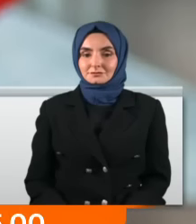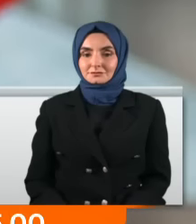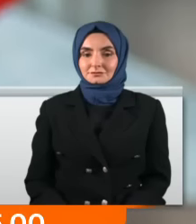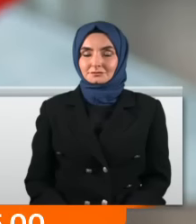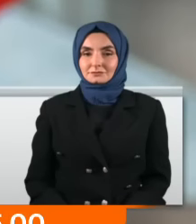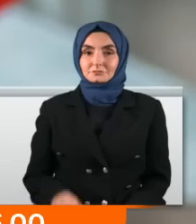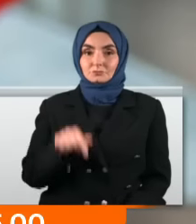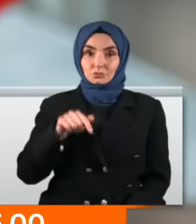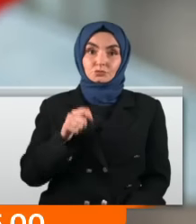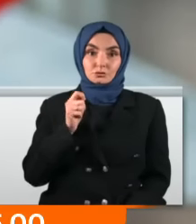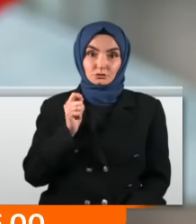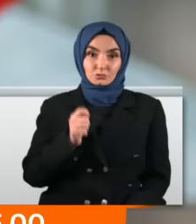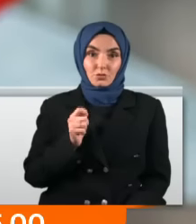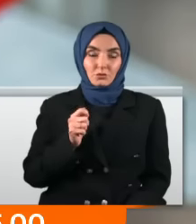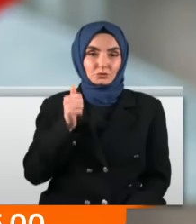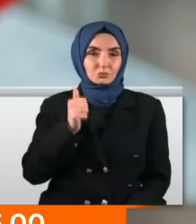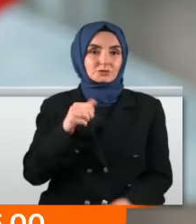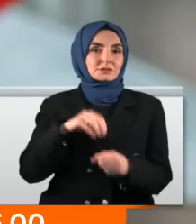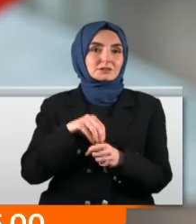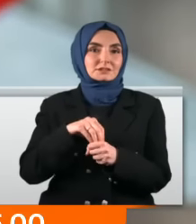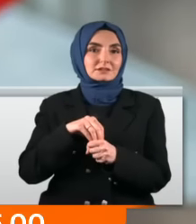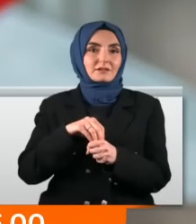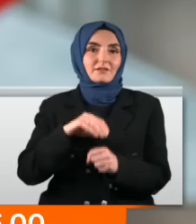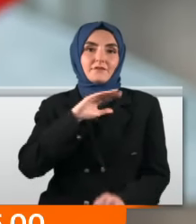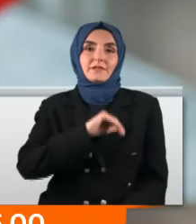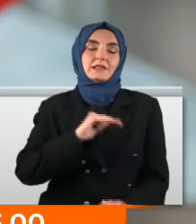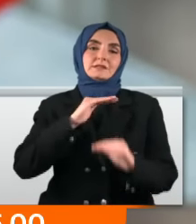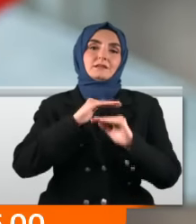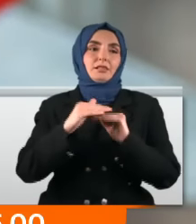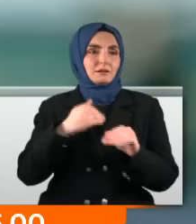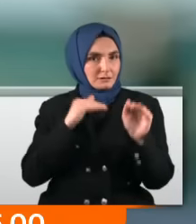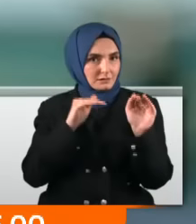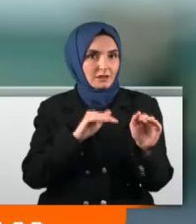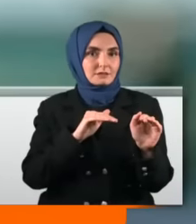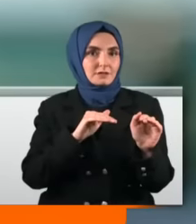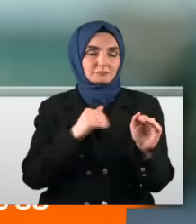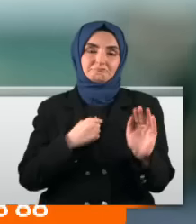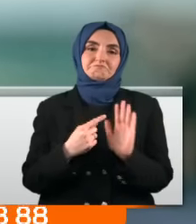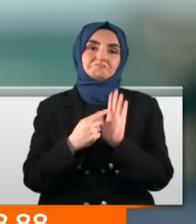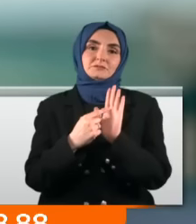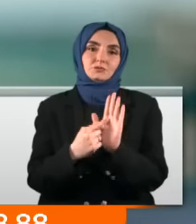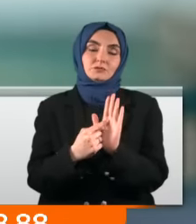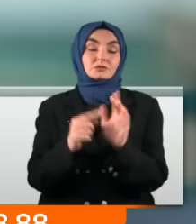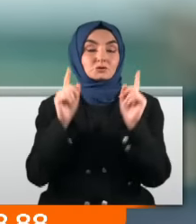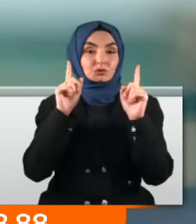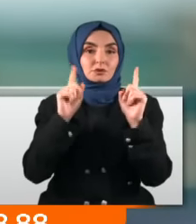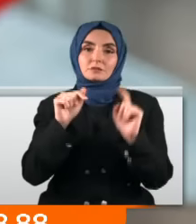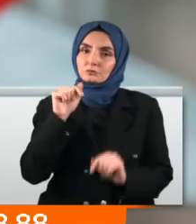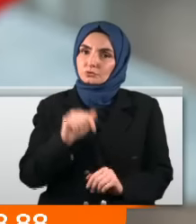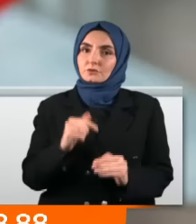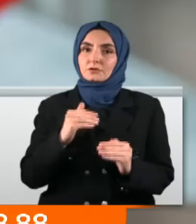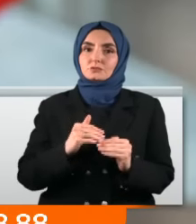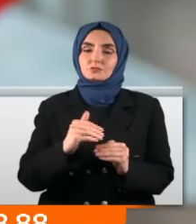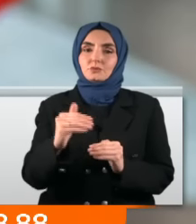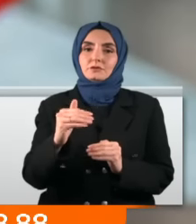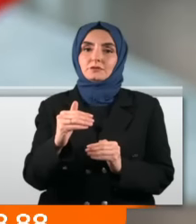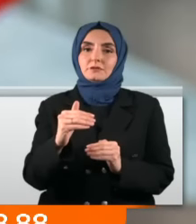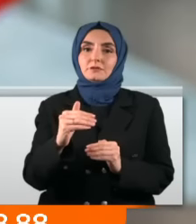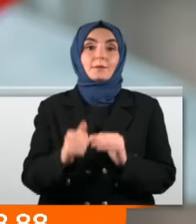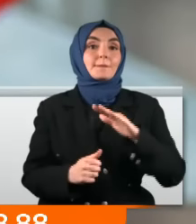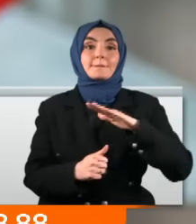Bu zor günlerinde Filistin halkının yanında olduğumuzu gösterdik. İnşallah bundan sonra da başkenti